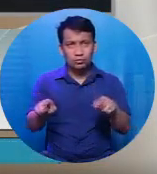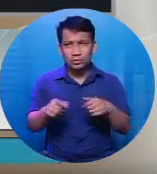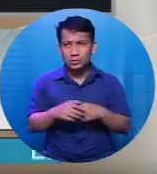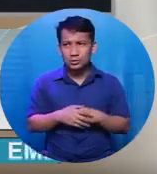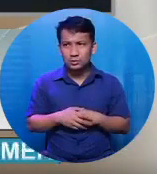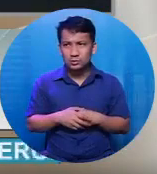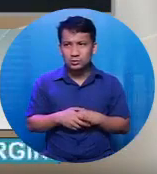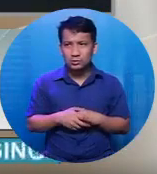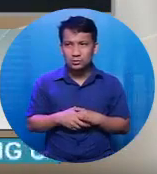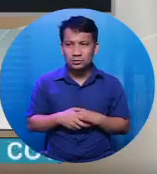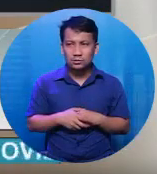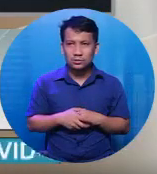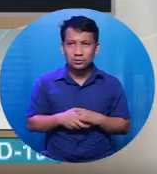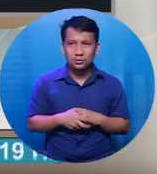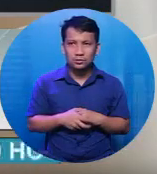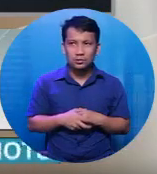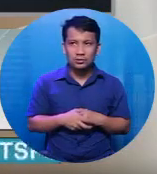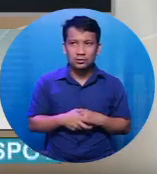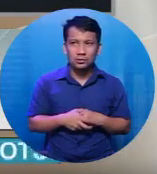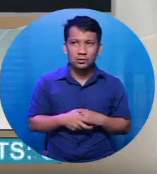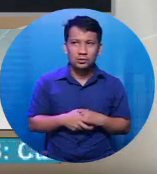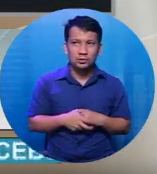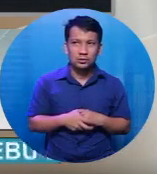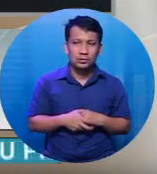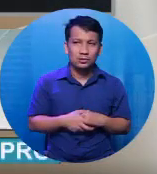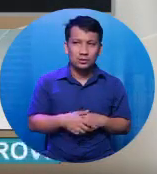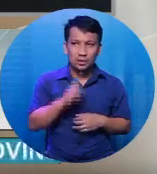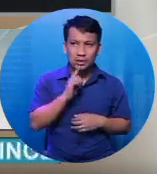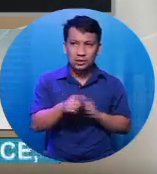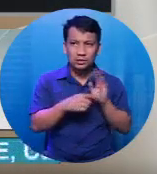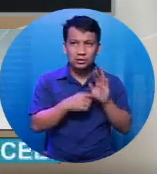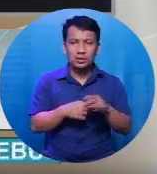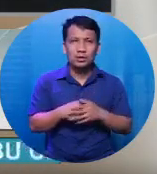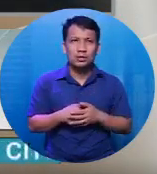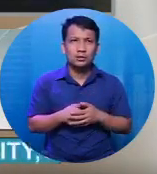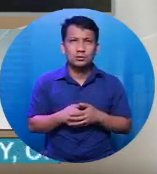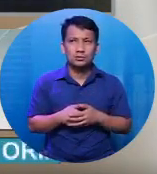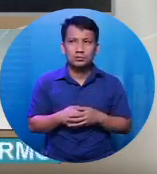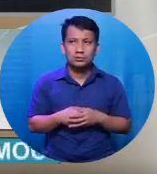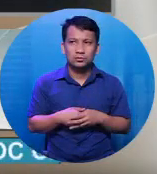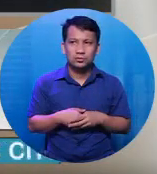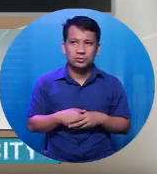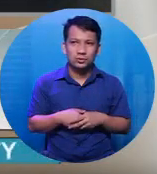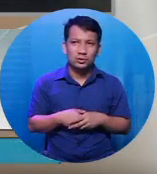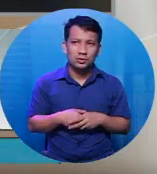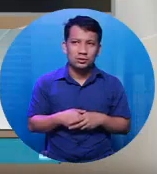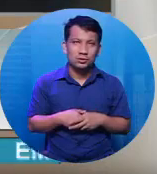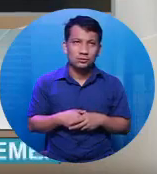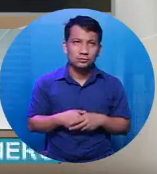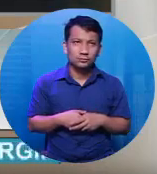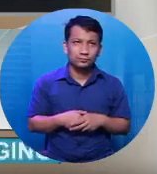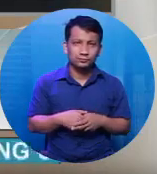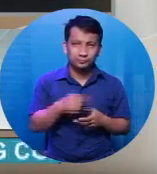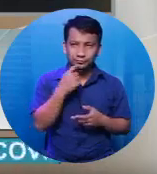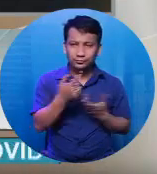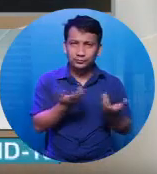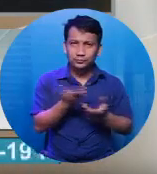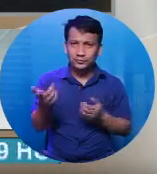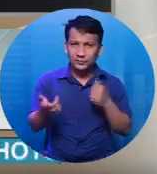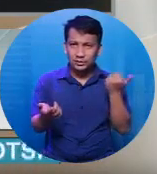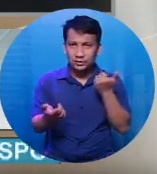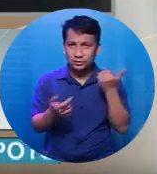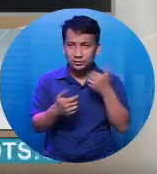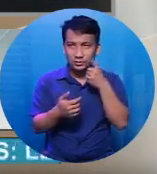Mr. Okay. Successful kaso natin. Okay, circumstantial evidence. Okay, now, ito pong si kalaguyo